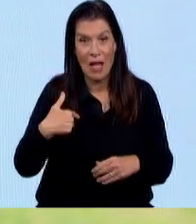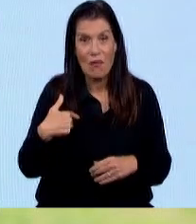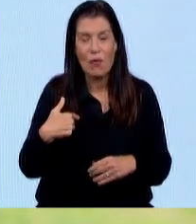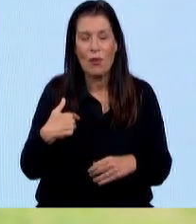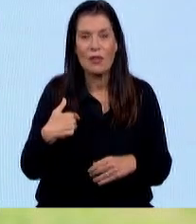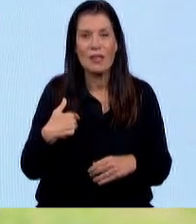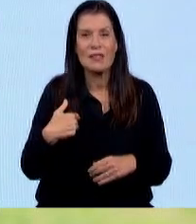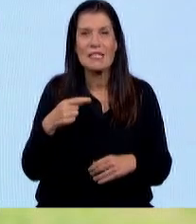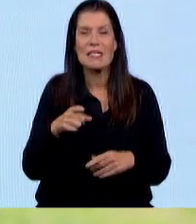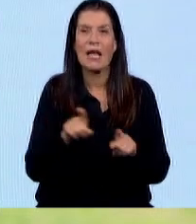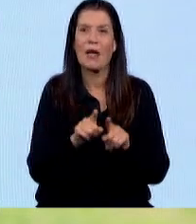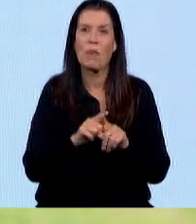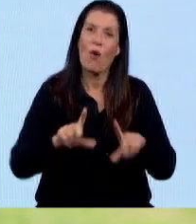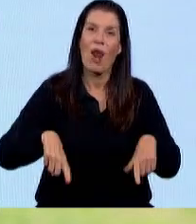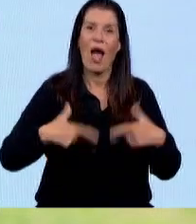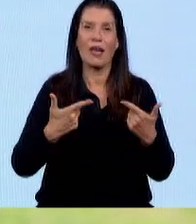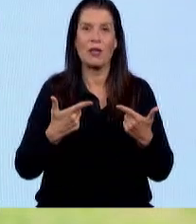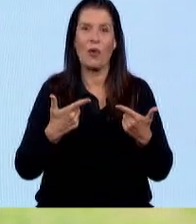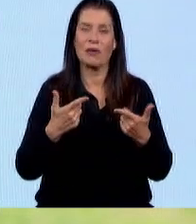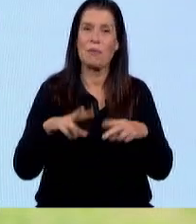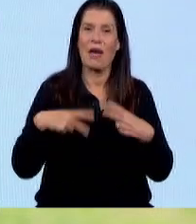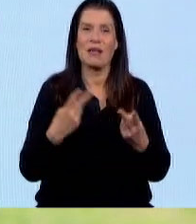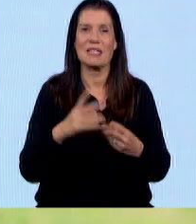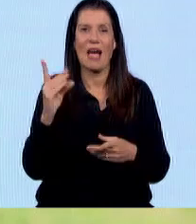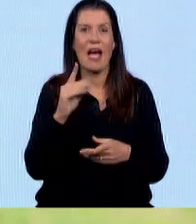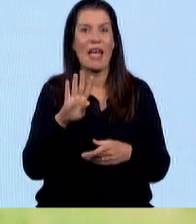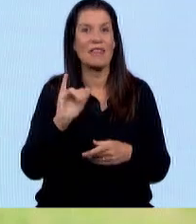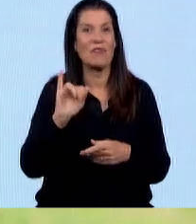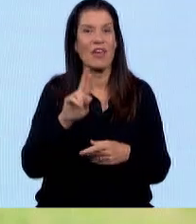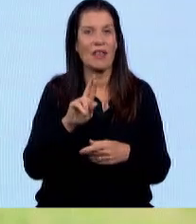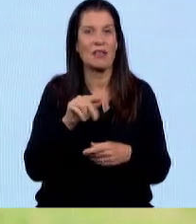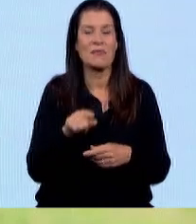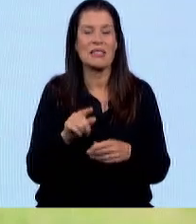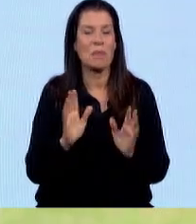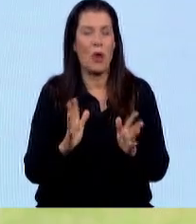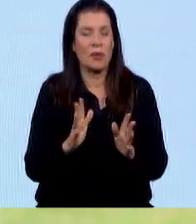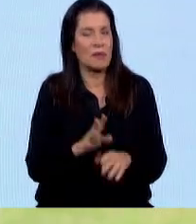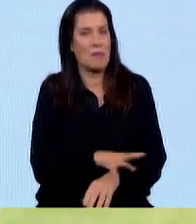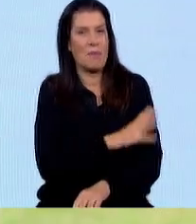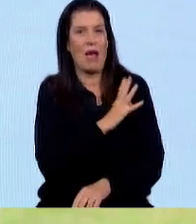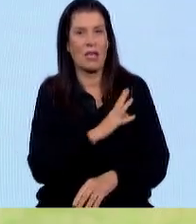דביר. זה מרגש ברמה בלתי רגילה.